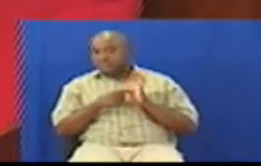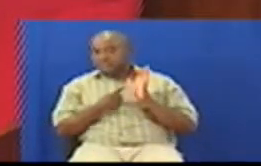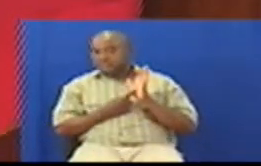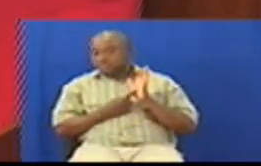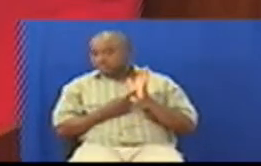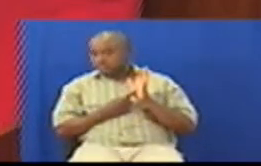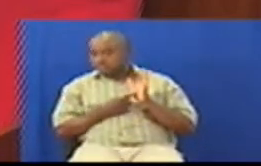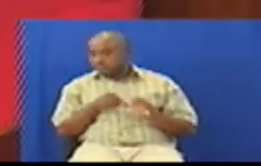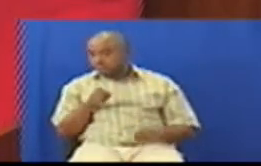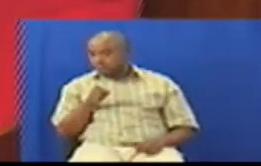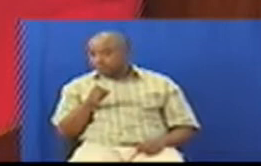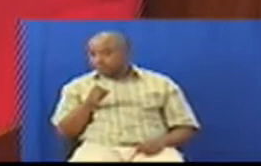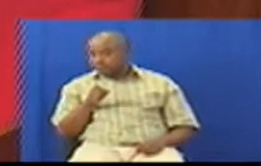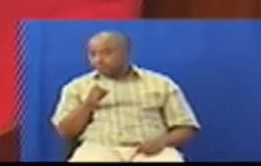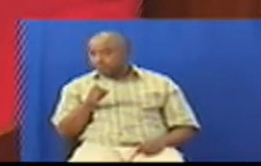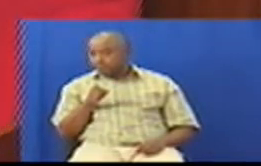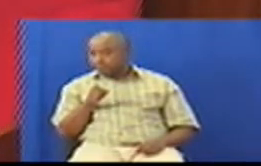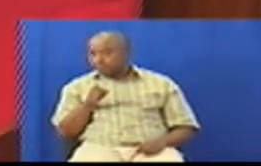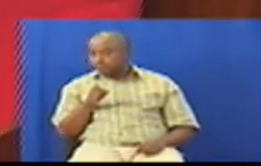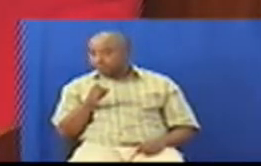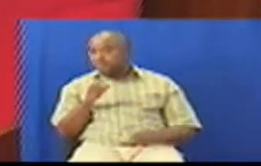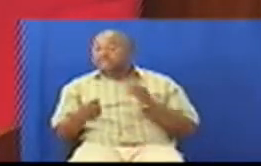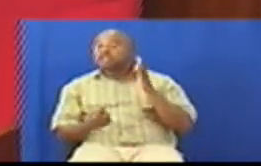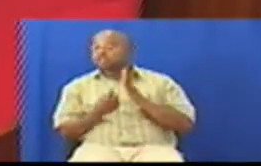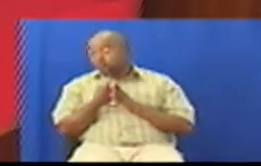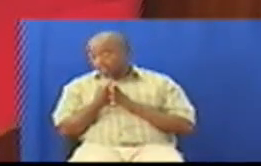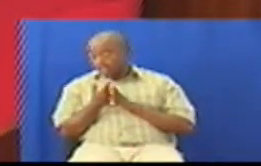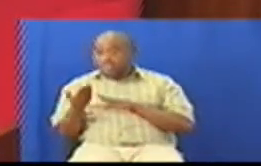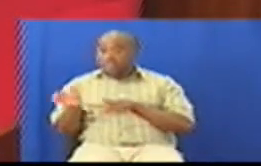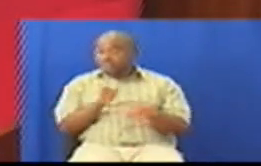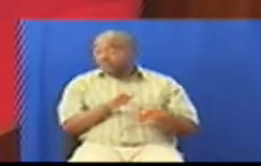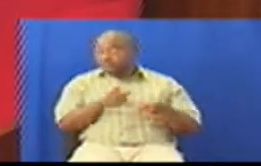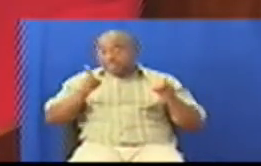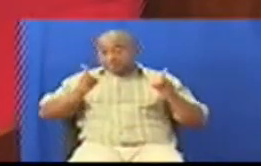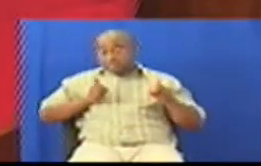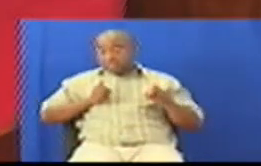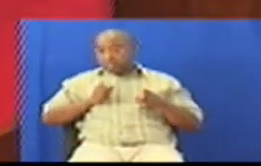2018 iliyopelekea kifo cha binti mdogo Aquilina Aquilini Bafta.